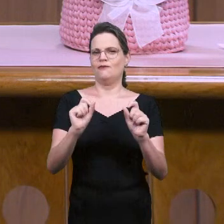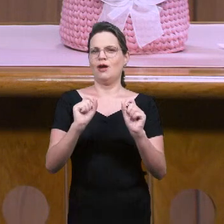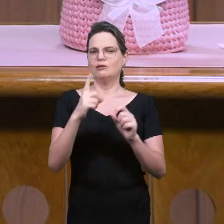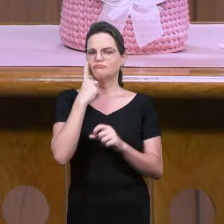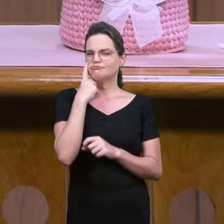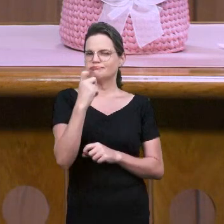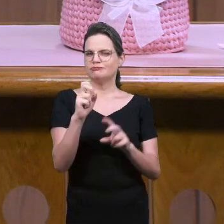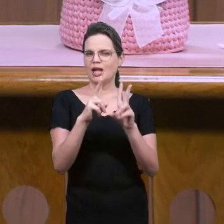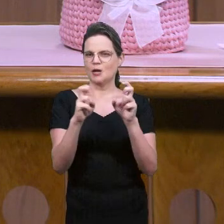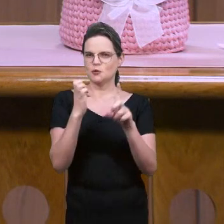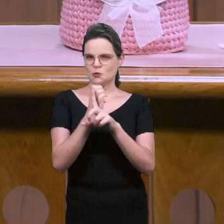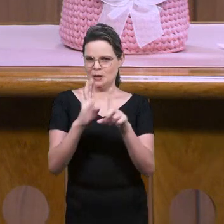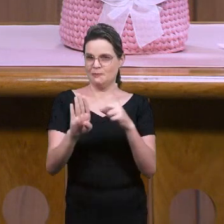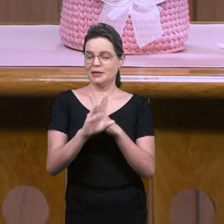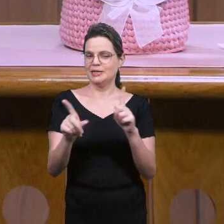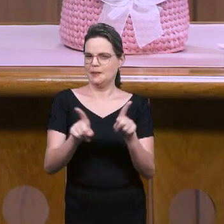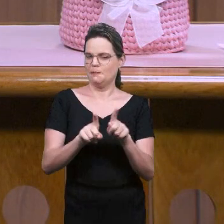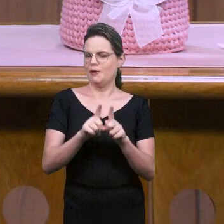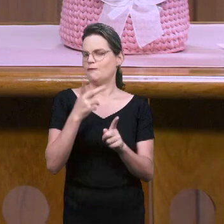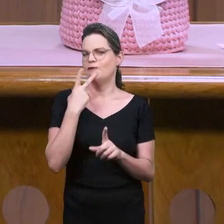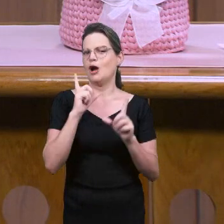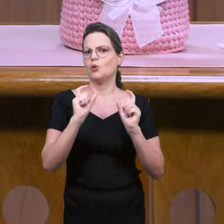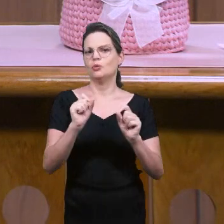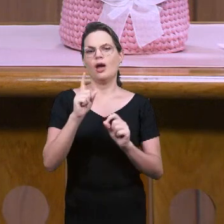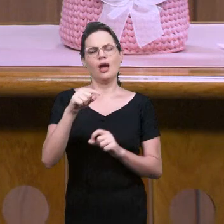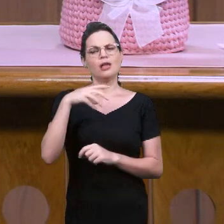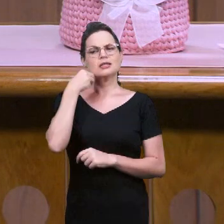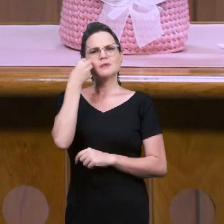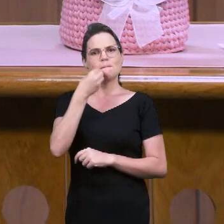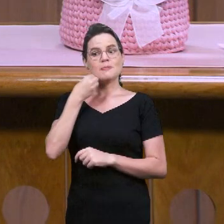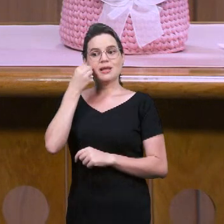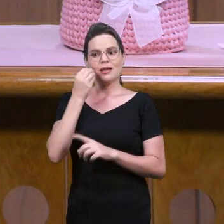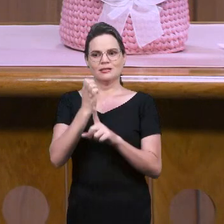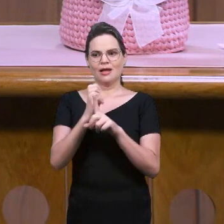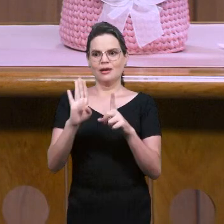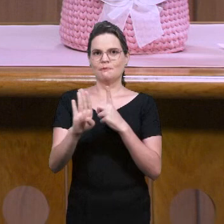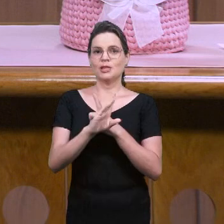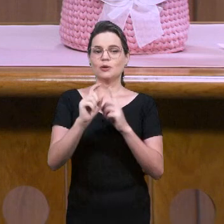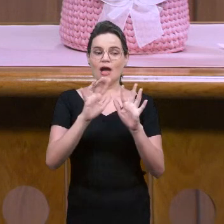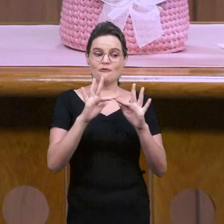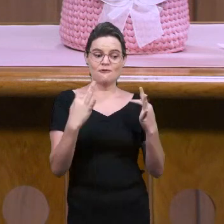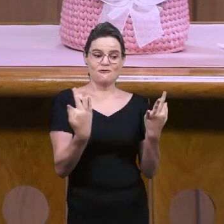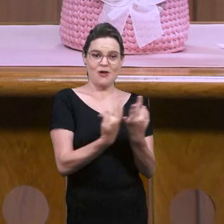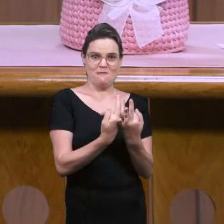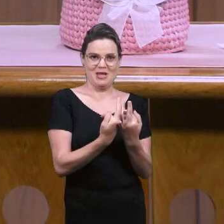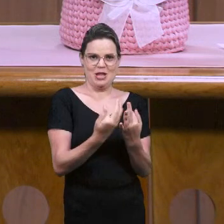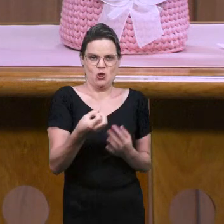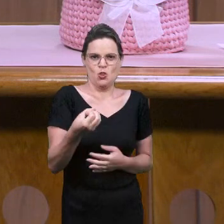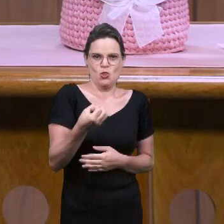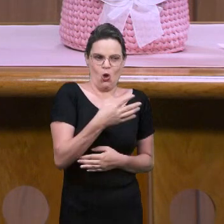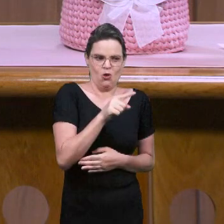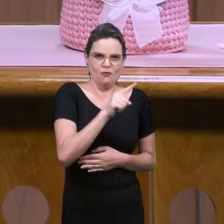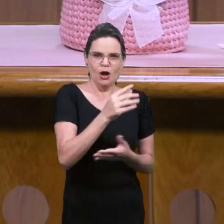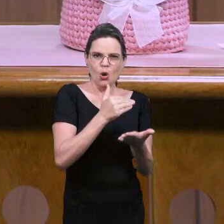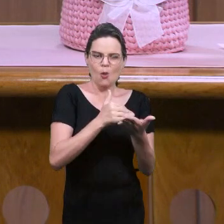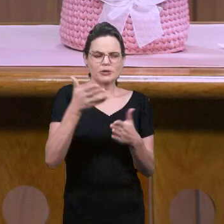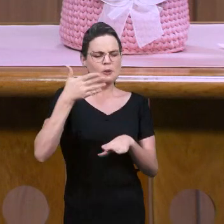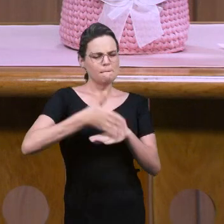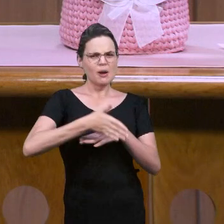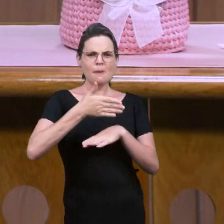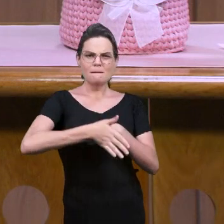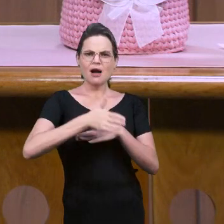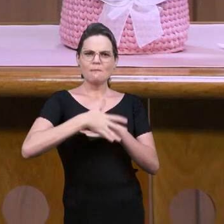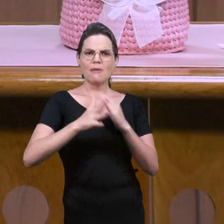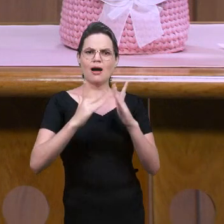Et il donne un témoignage intéressant sur l'école biblique. Il dit que il raconte l'expérience d'une famille